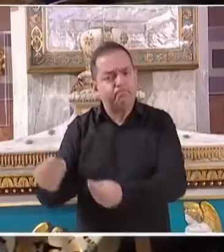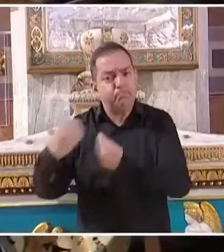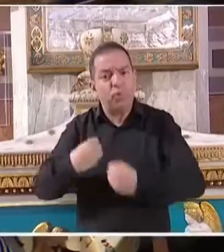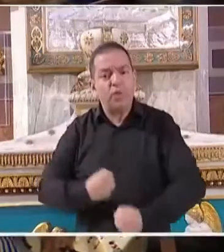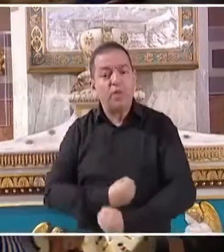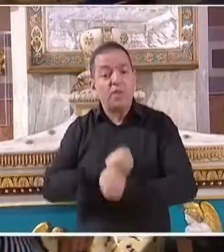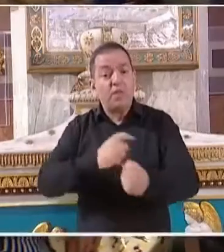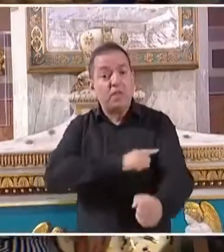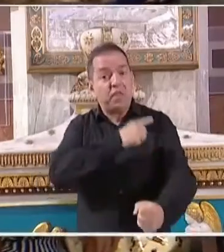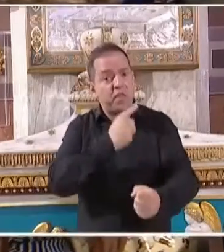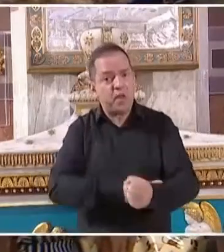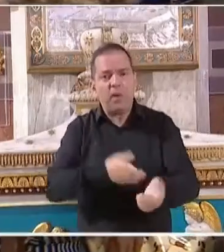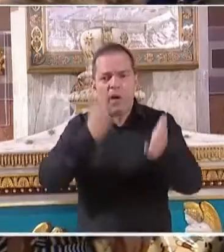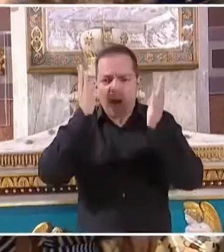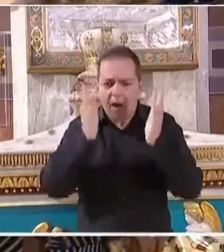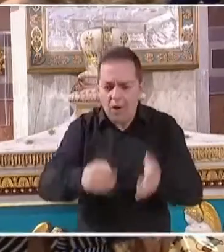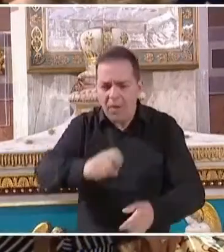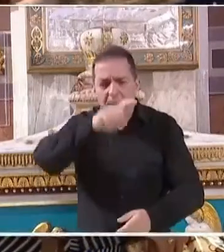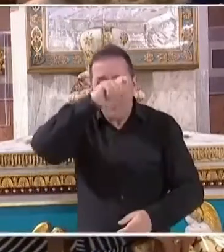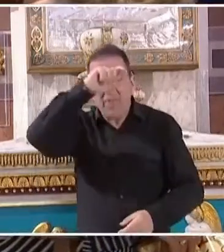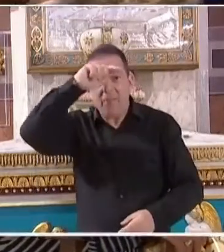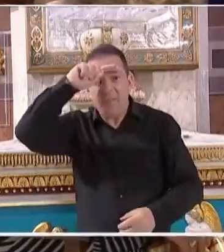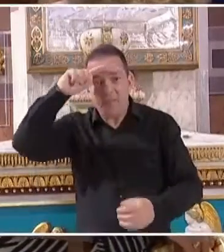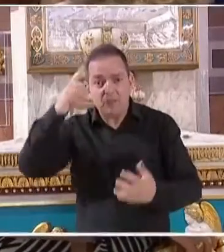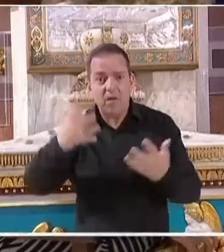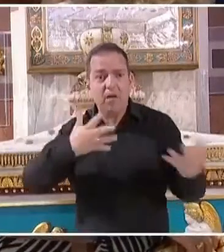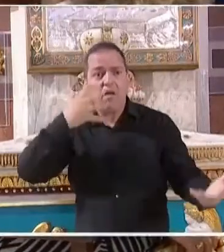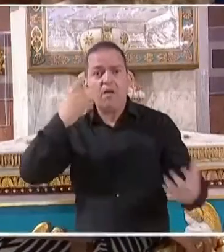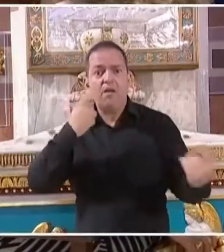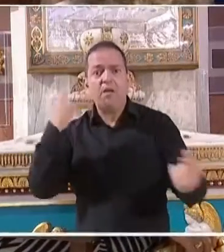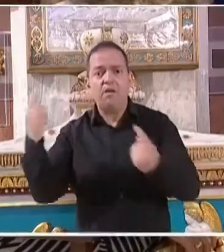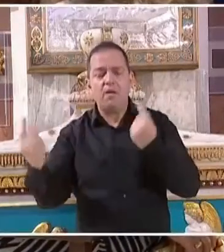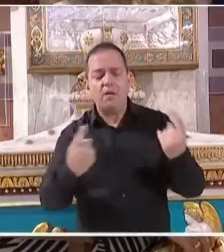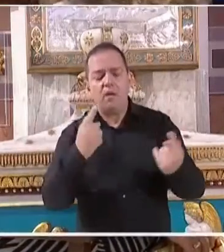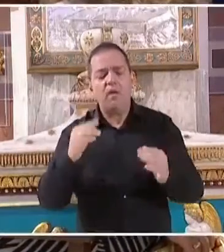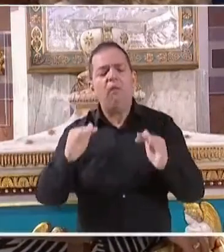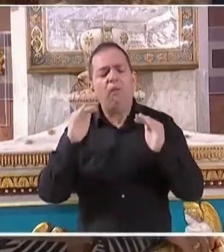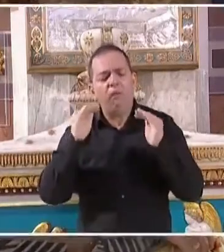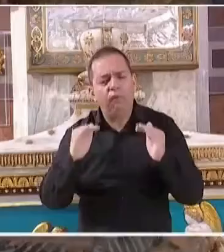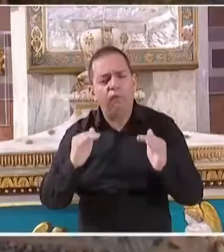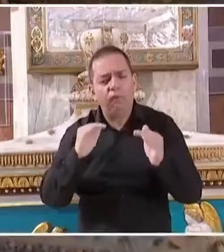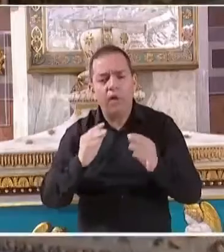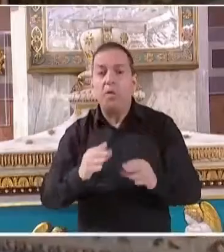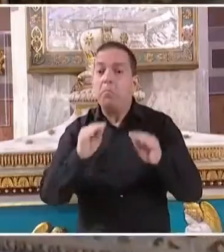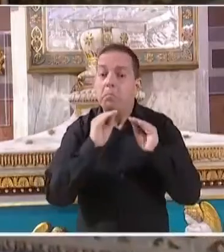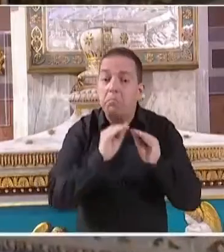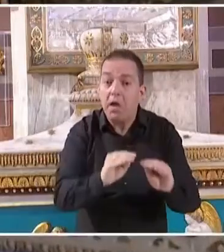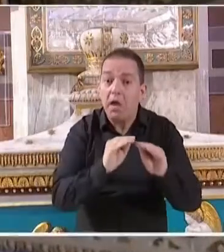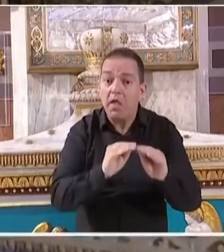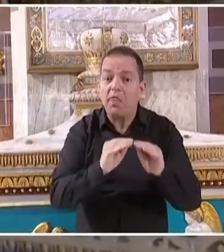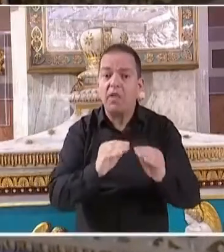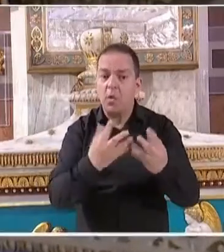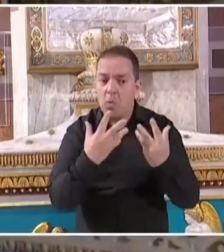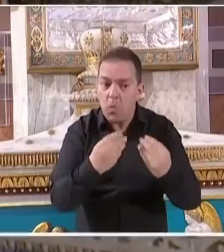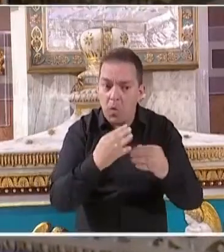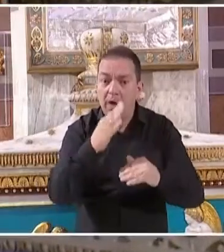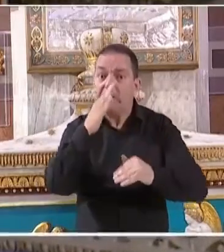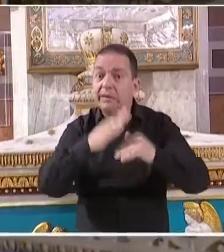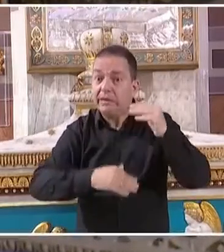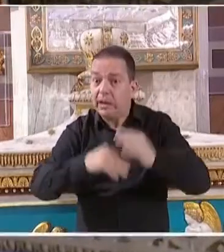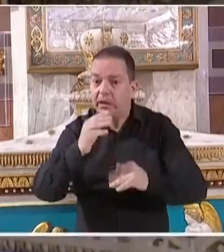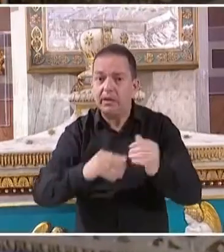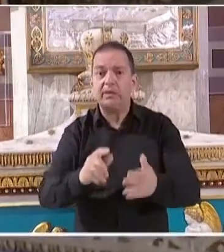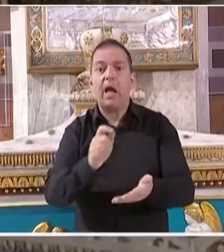στις δυσκολότερες συνθήκες, να καλλιεργούν την παιδεία, τις τέχνες,